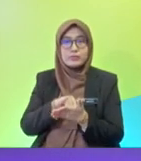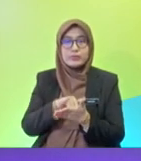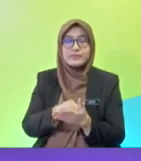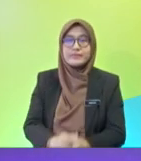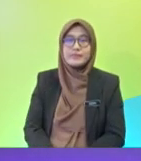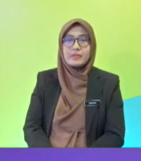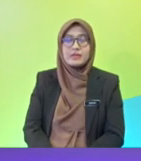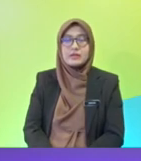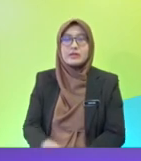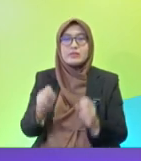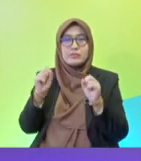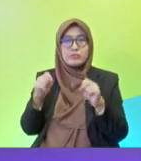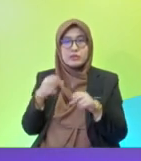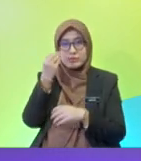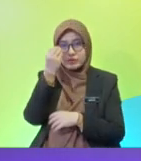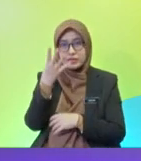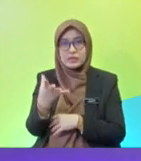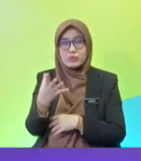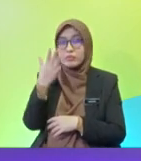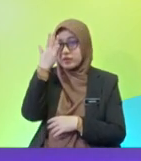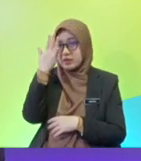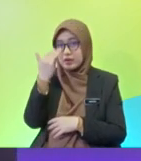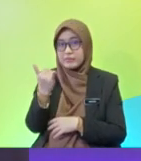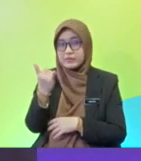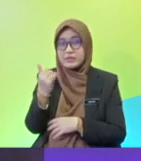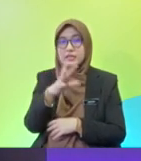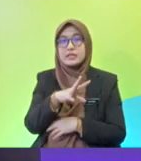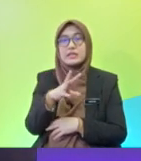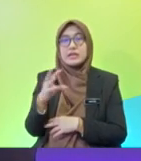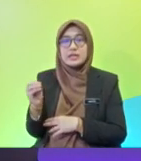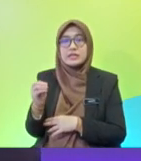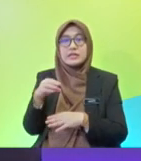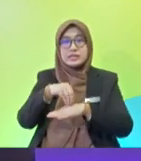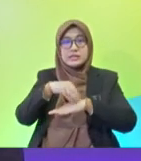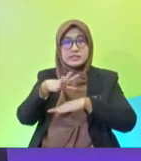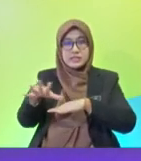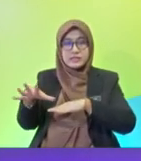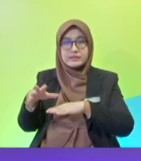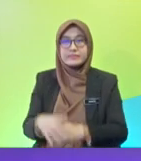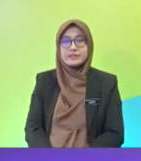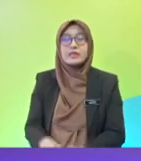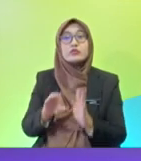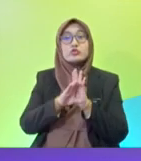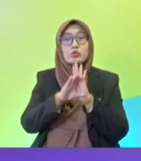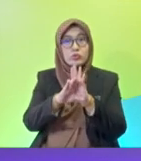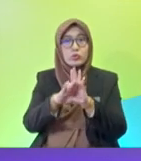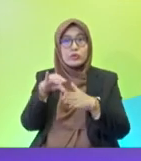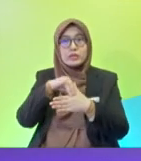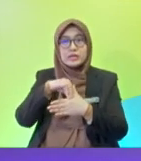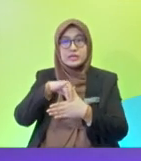sebagai isi tersiratnya Mari kita lihat contoh Oke jadi model